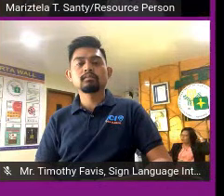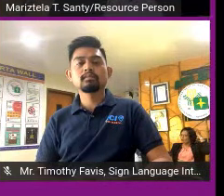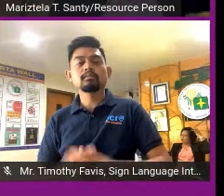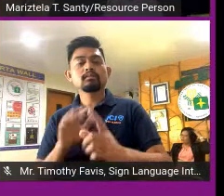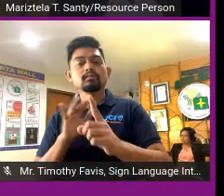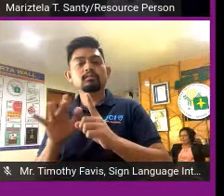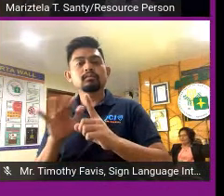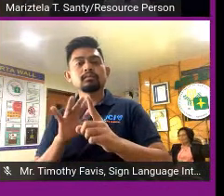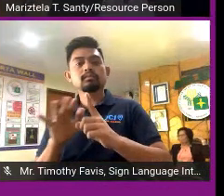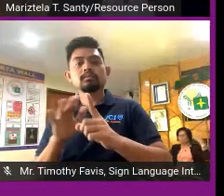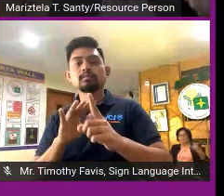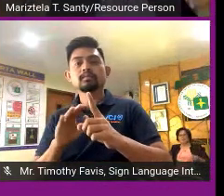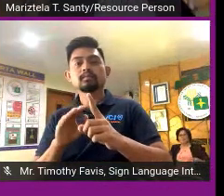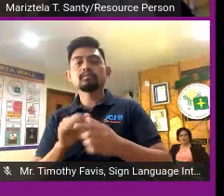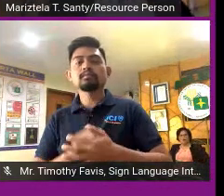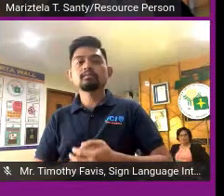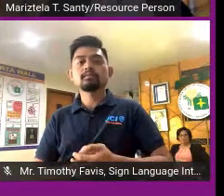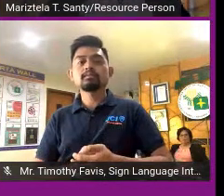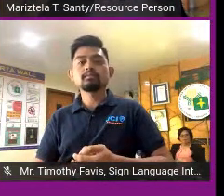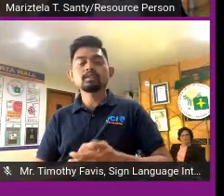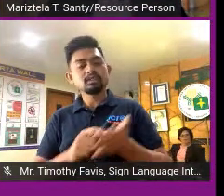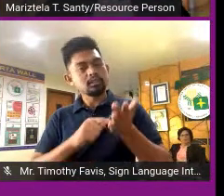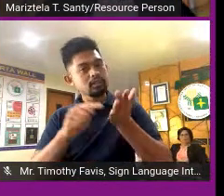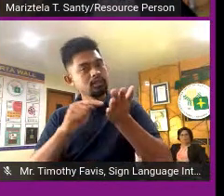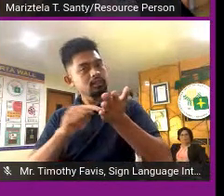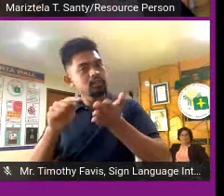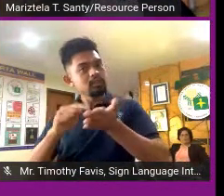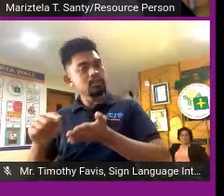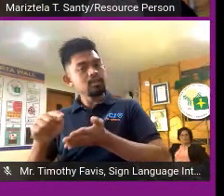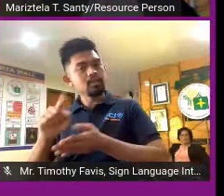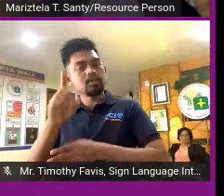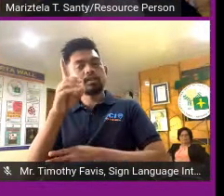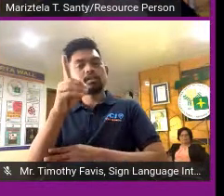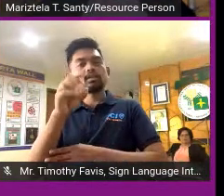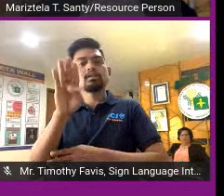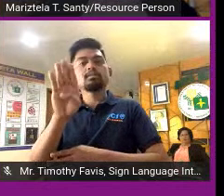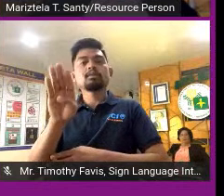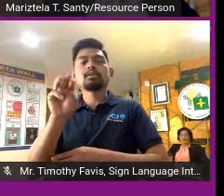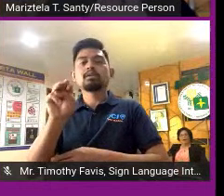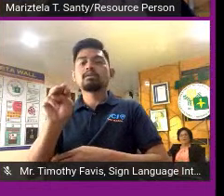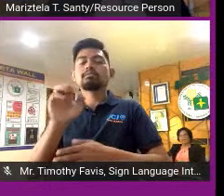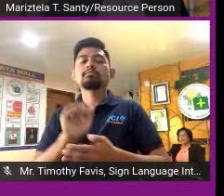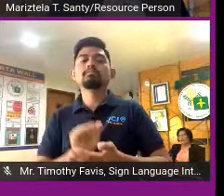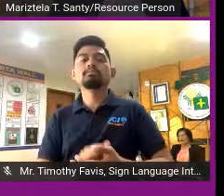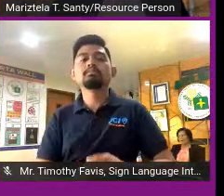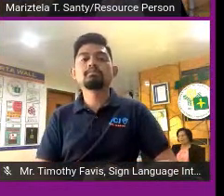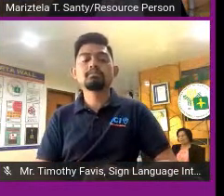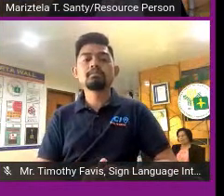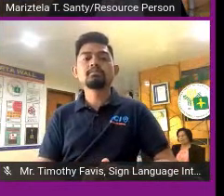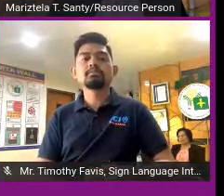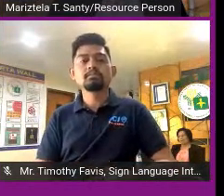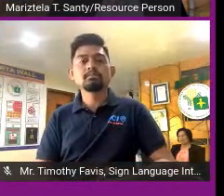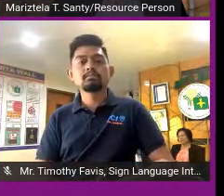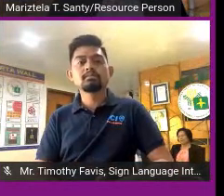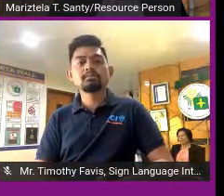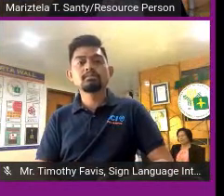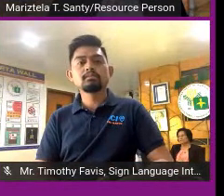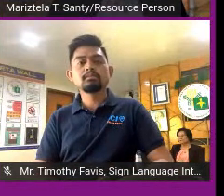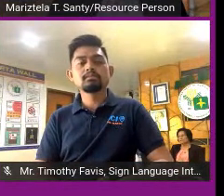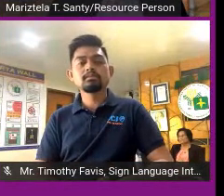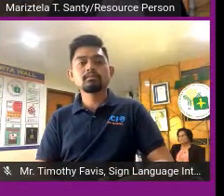tinitingnan po ito ng DBM if you have budget and if you have kaya ang